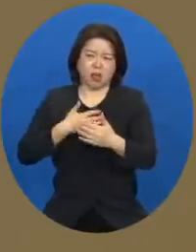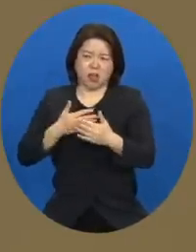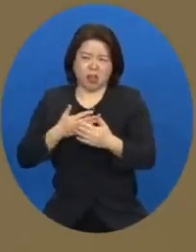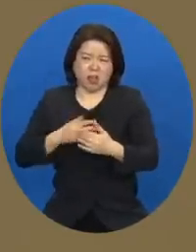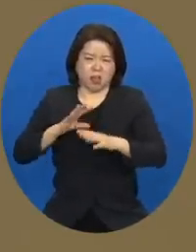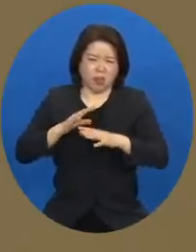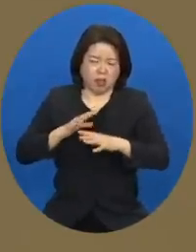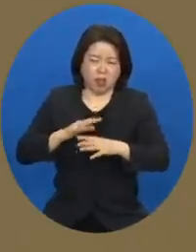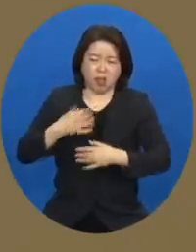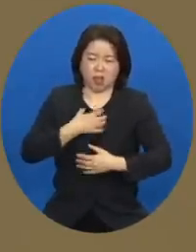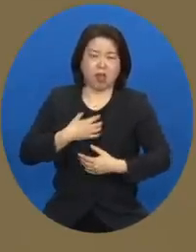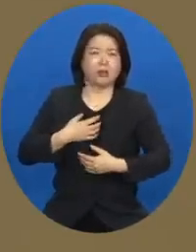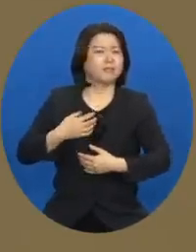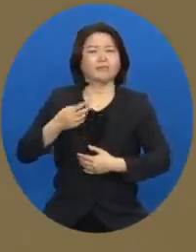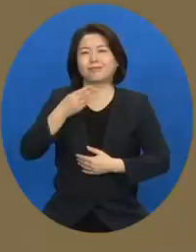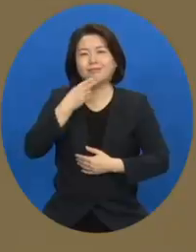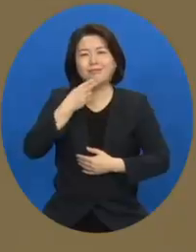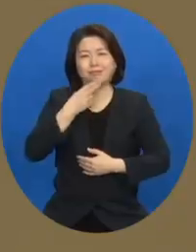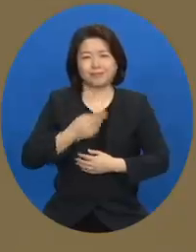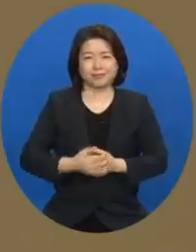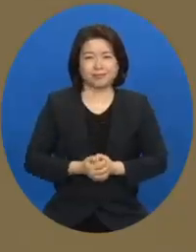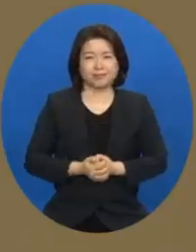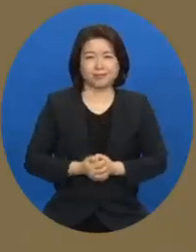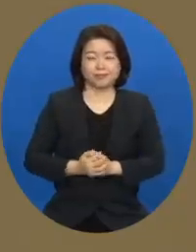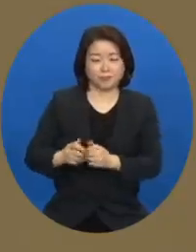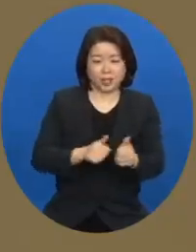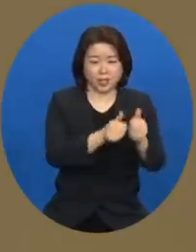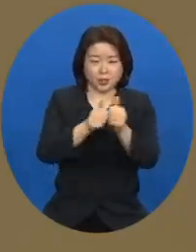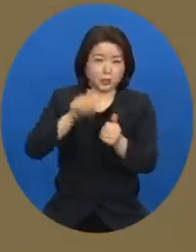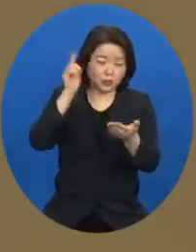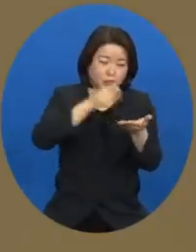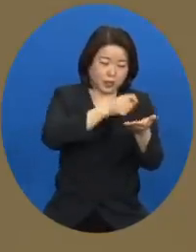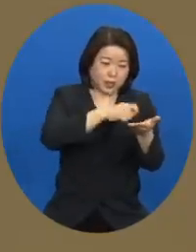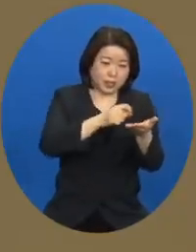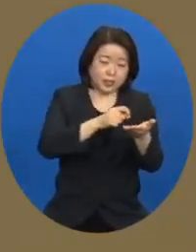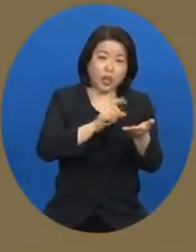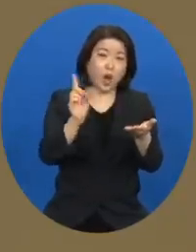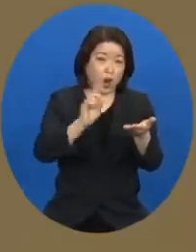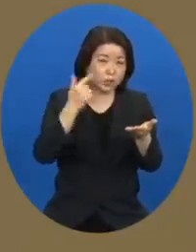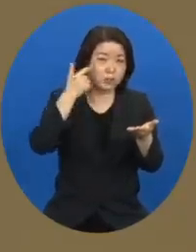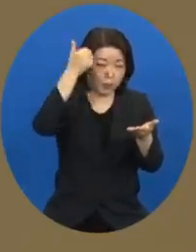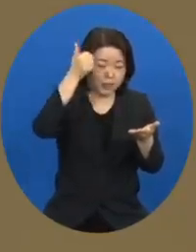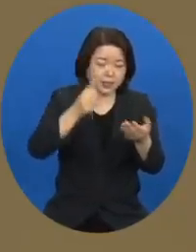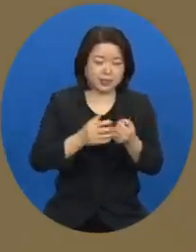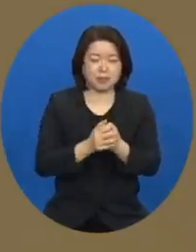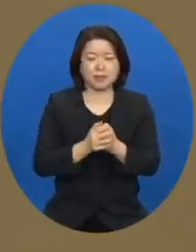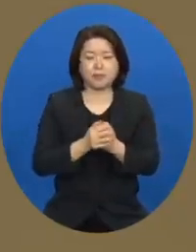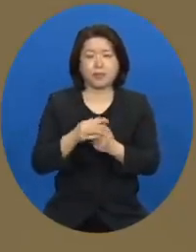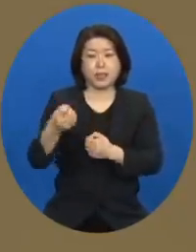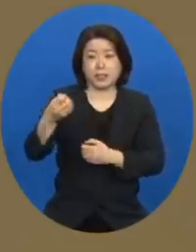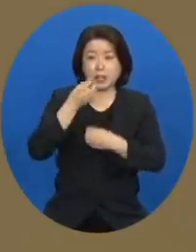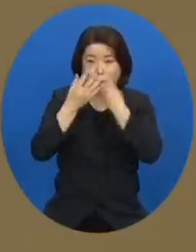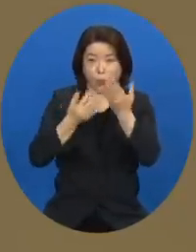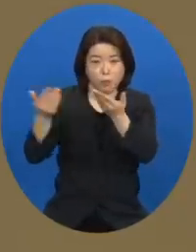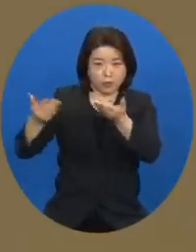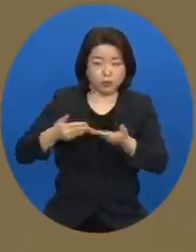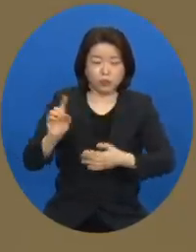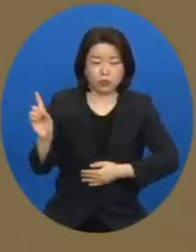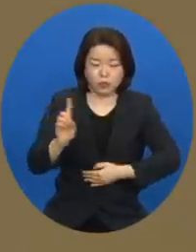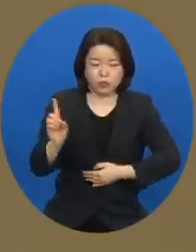염려하지 않게 된다는 겁니다. 동행일기를 쓰시는 어느 목사님께서 그런 고백을